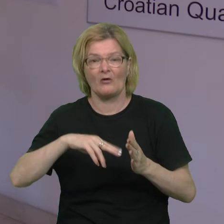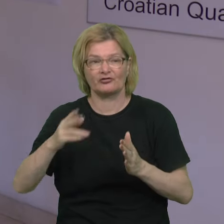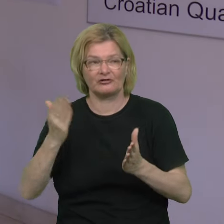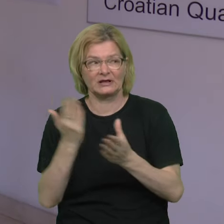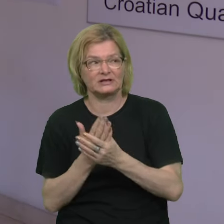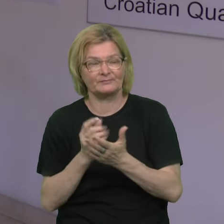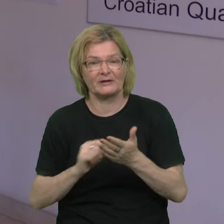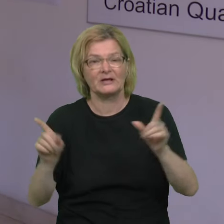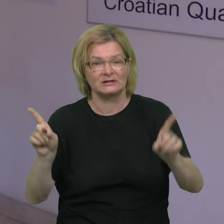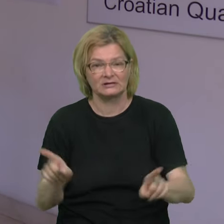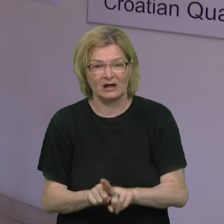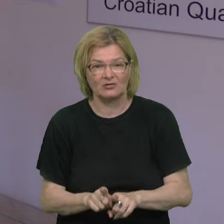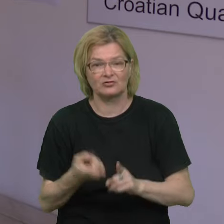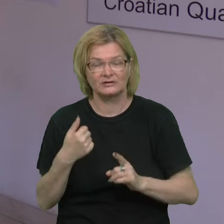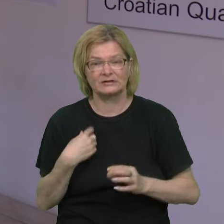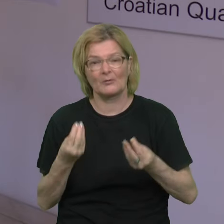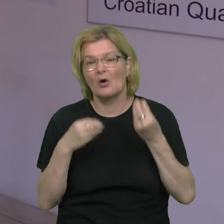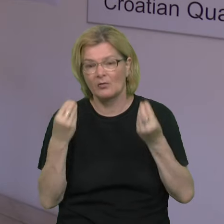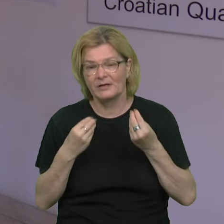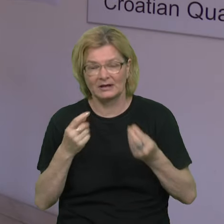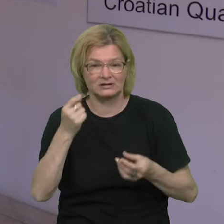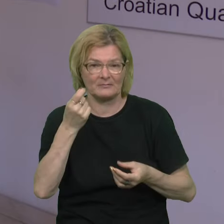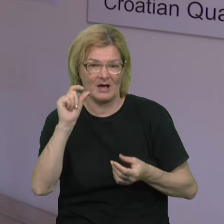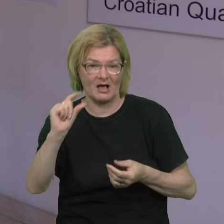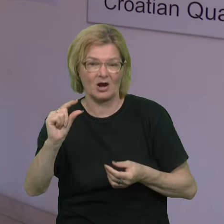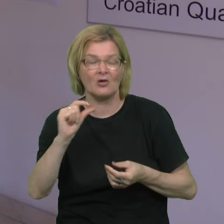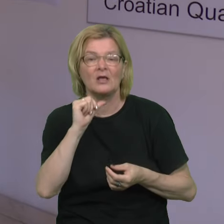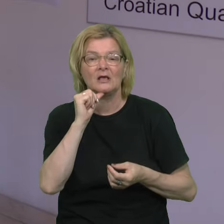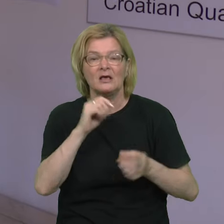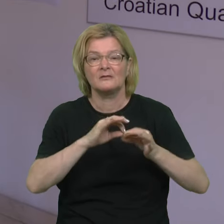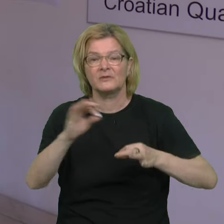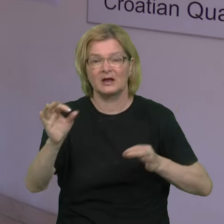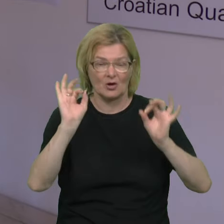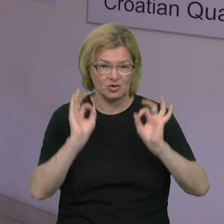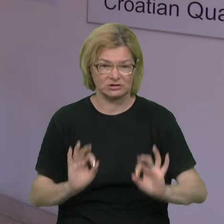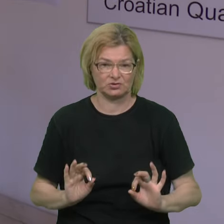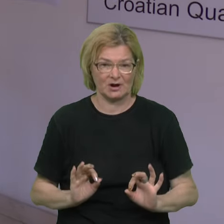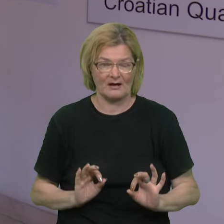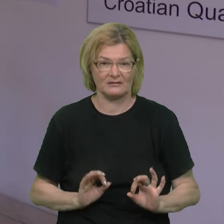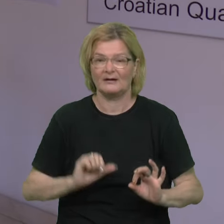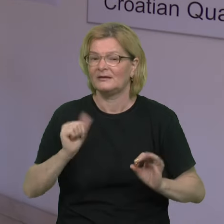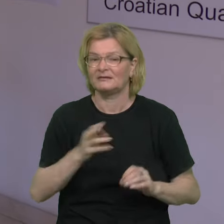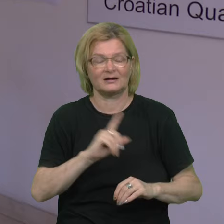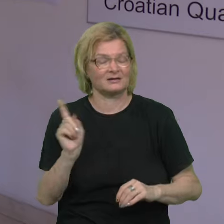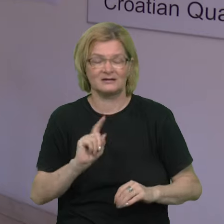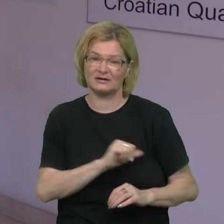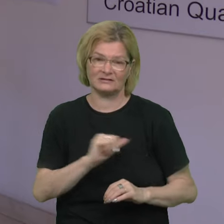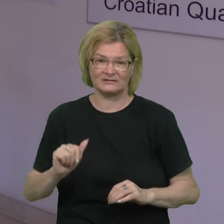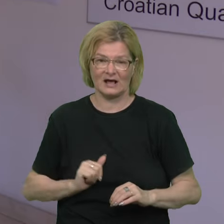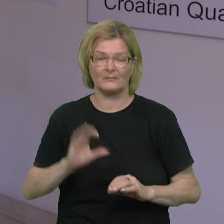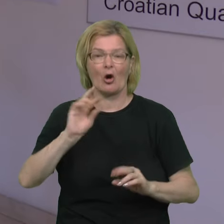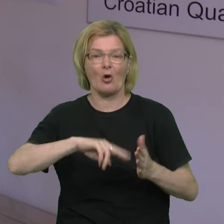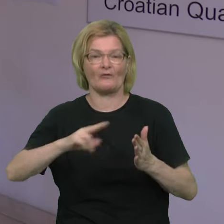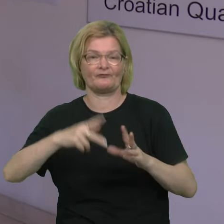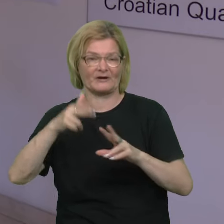temeljem ovršnih isprava. Također sam objasnila malo i mjere osiguranja, jer nije